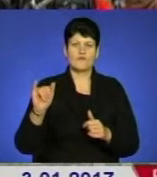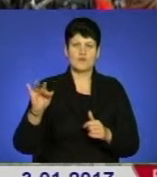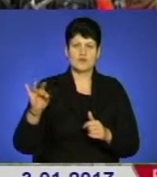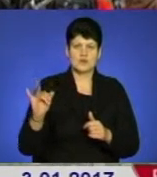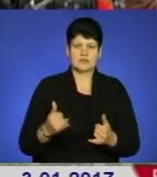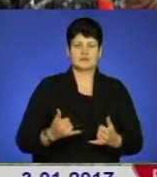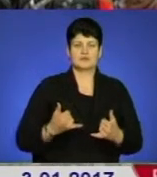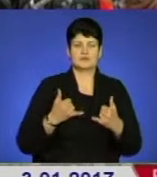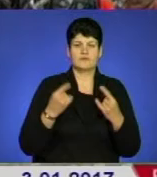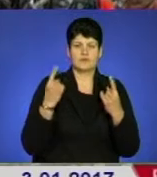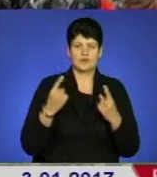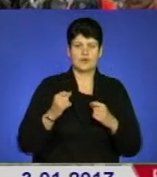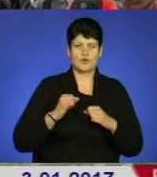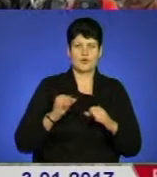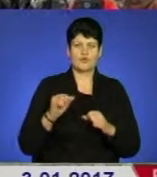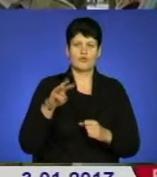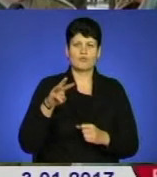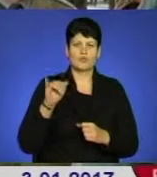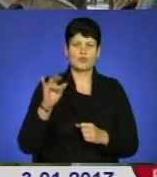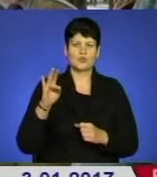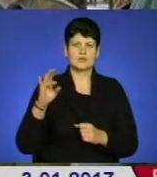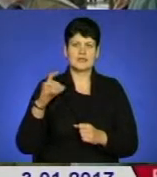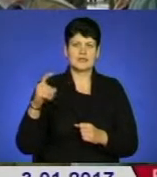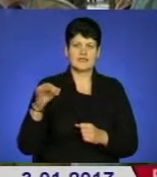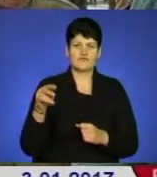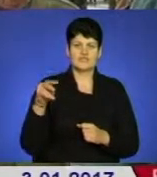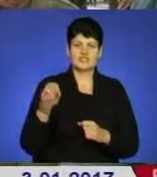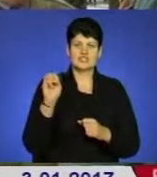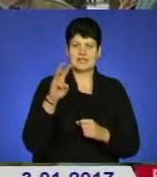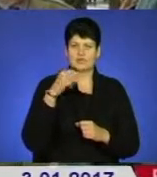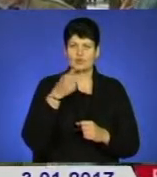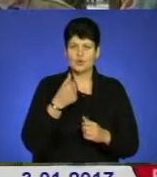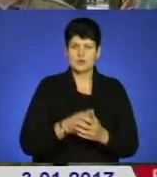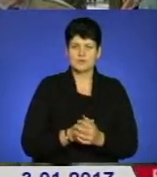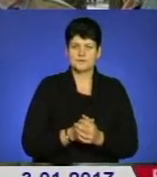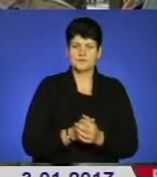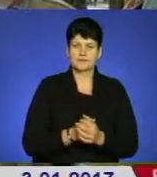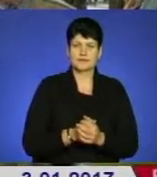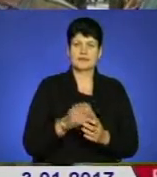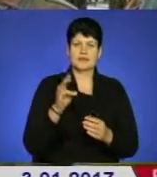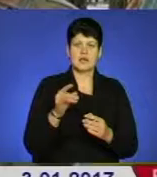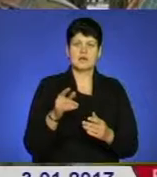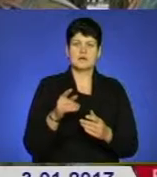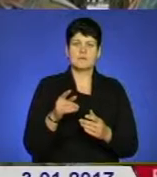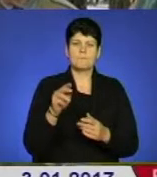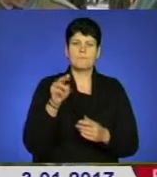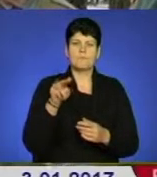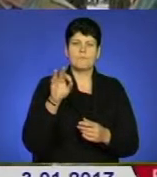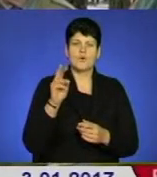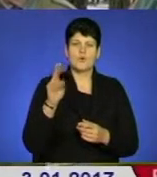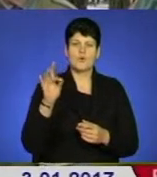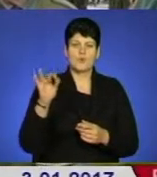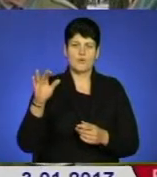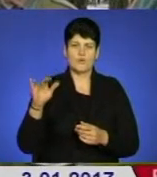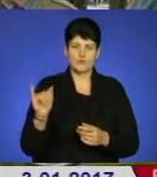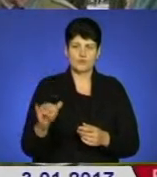великому герою навіть на його могилі у Мюнхені. У 2013 році на Покрову наш хор мав честь